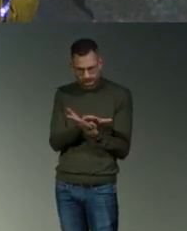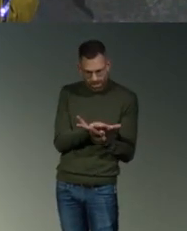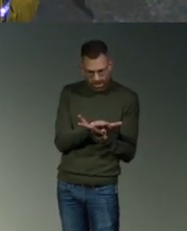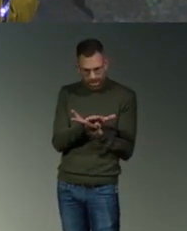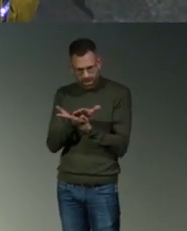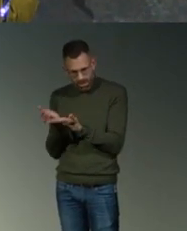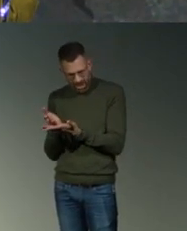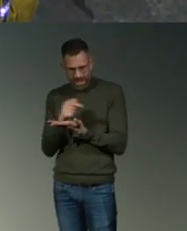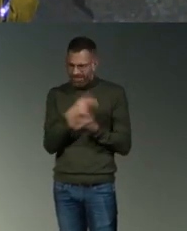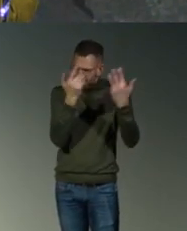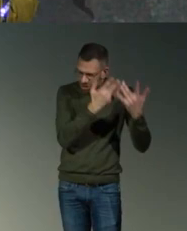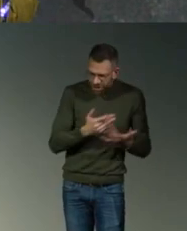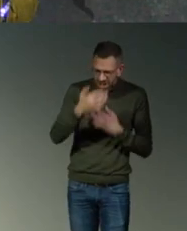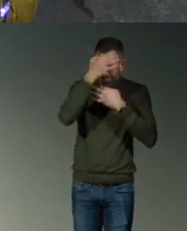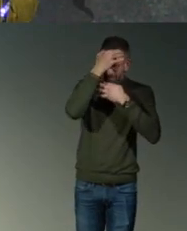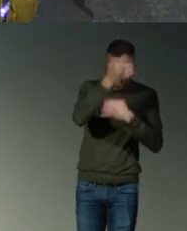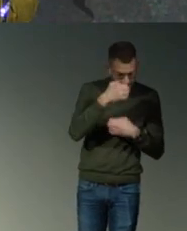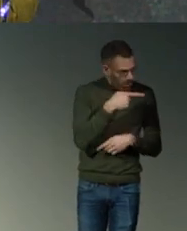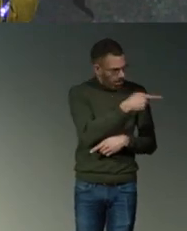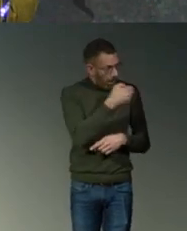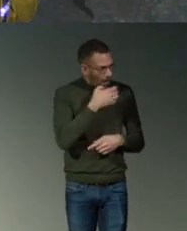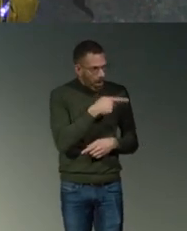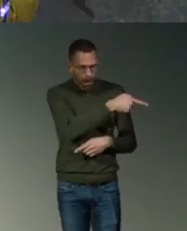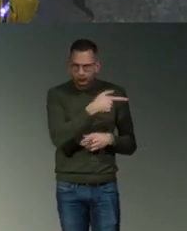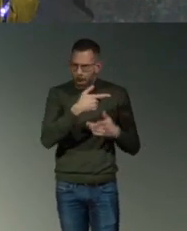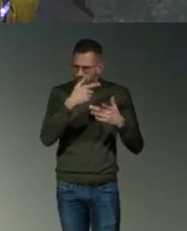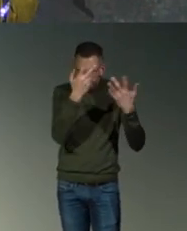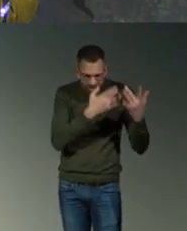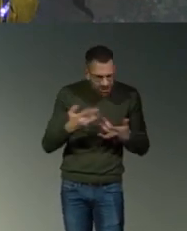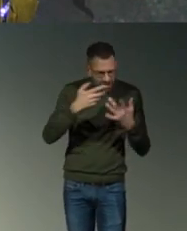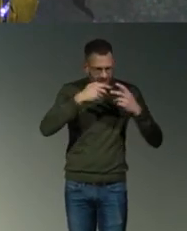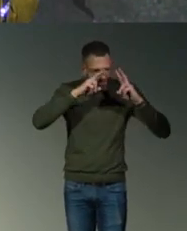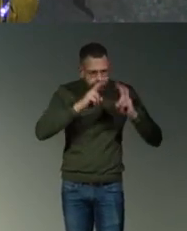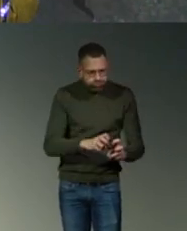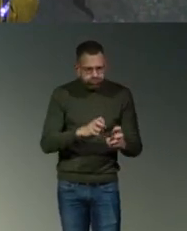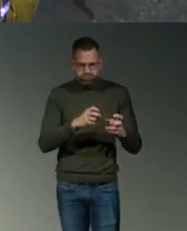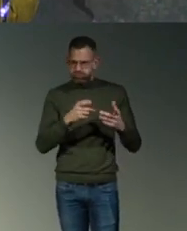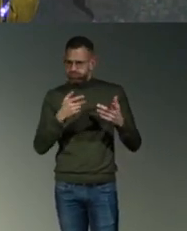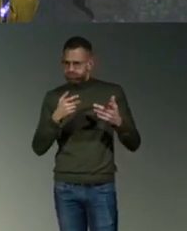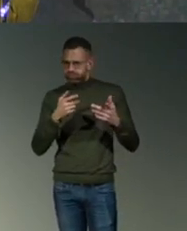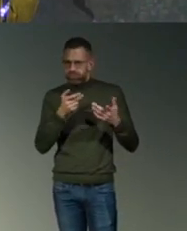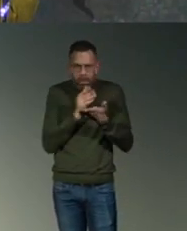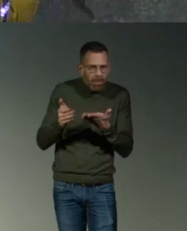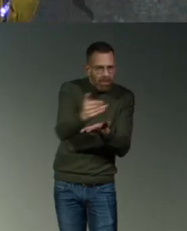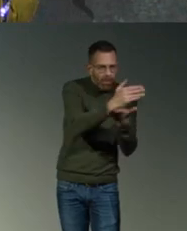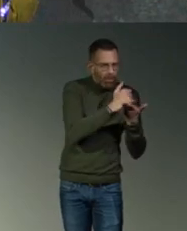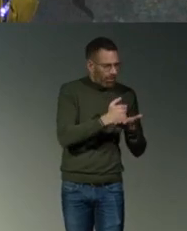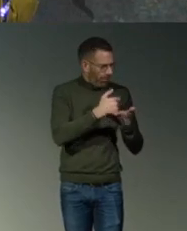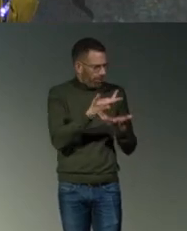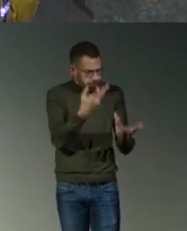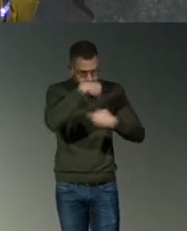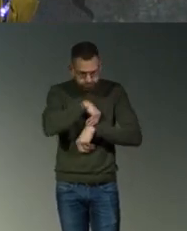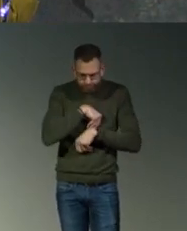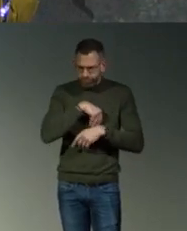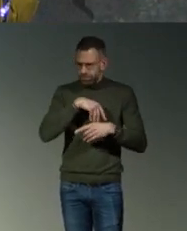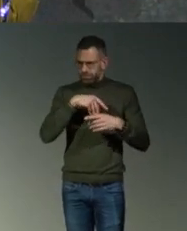incroyable précision chiffrée, vous êtes très impressionnant dans la capacité à mobiliser mentalement une documentation,